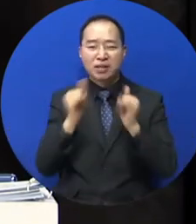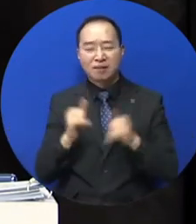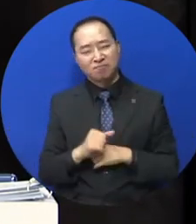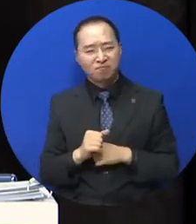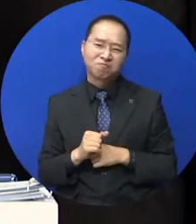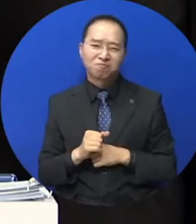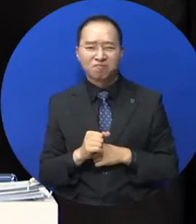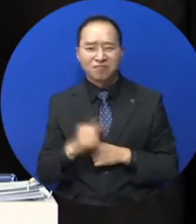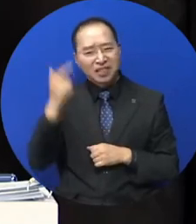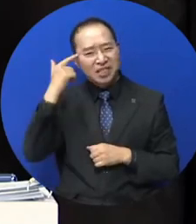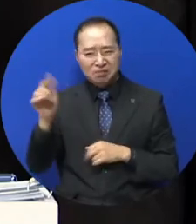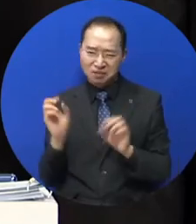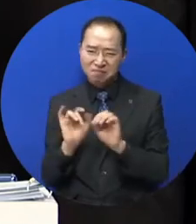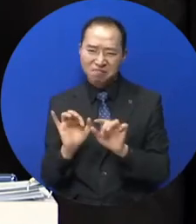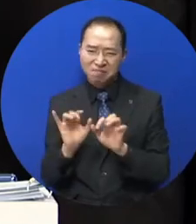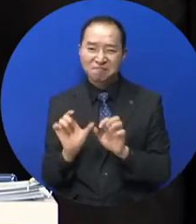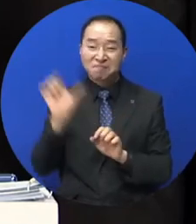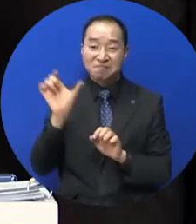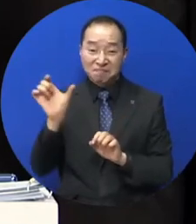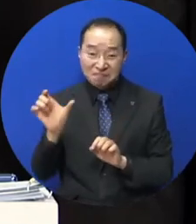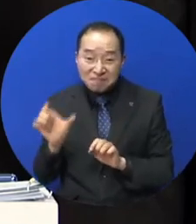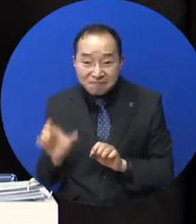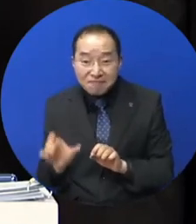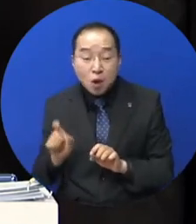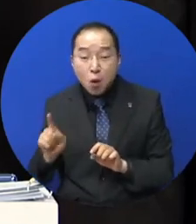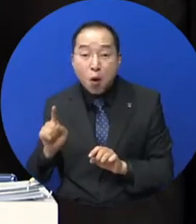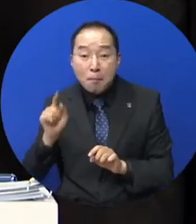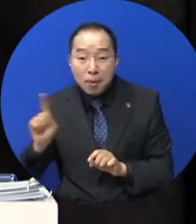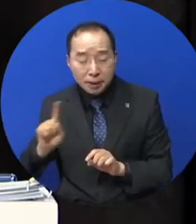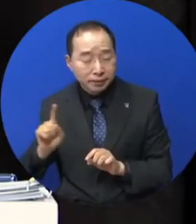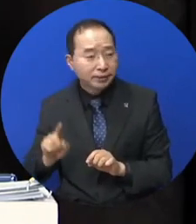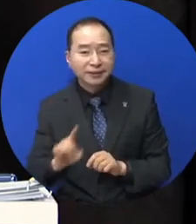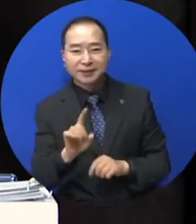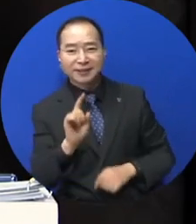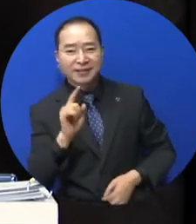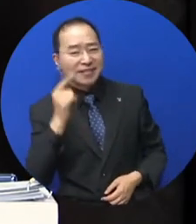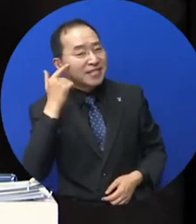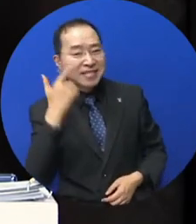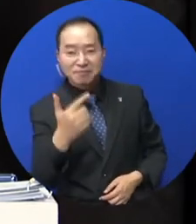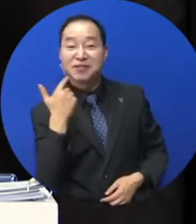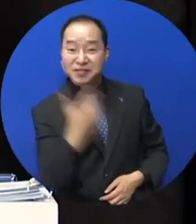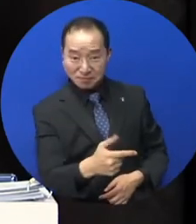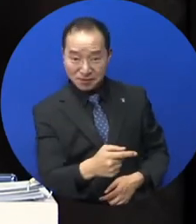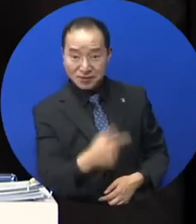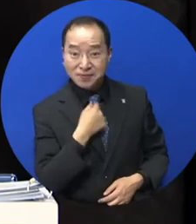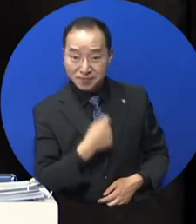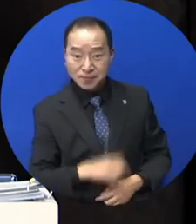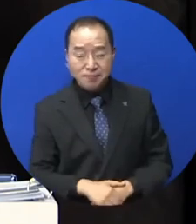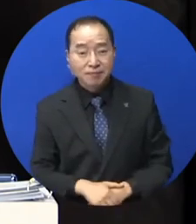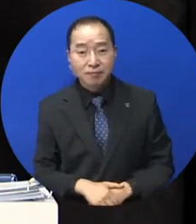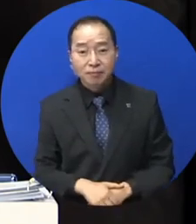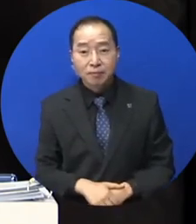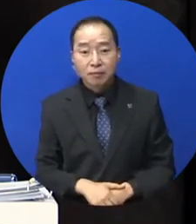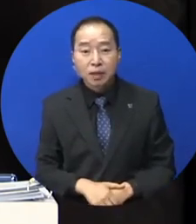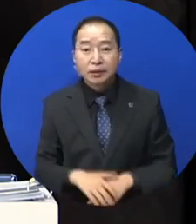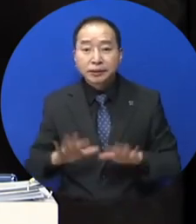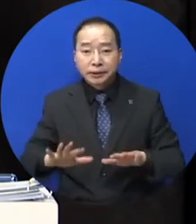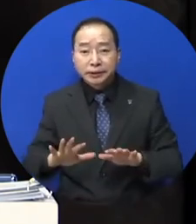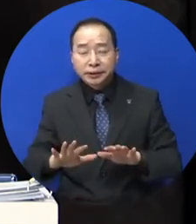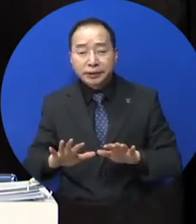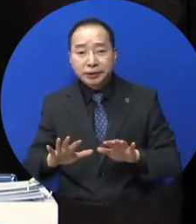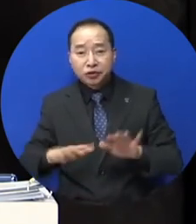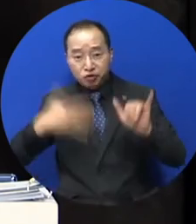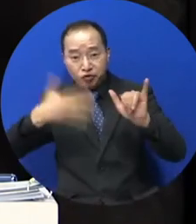또 보내주셨는데 남겨주신 의견을 통해서 각 후보에게 질문을 하는 시간을 갖도록 하겠습니다. 현장 질문